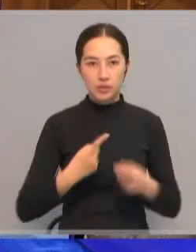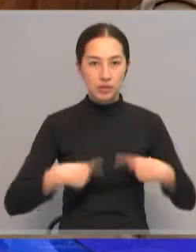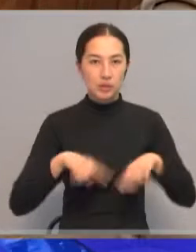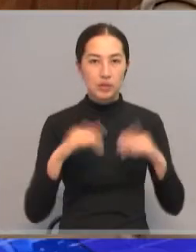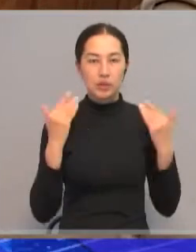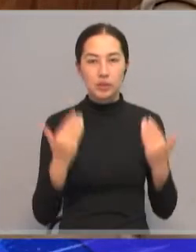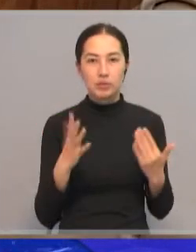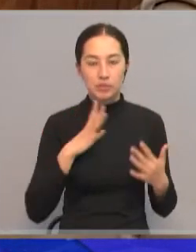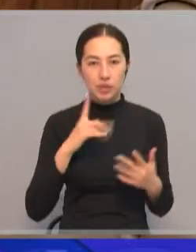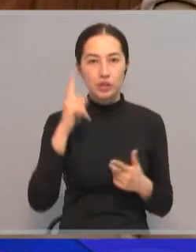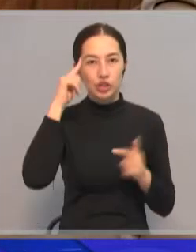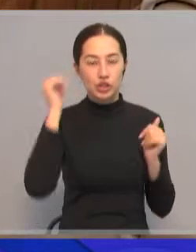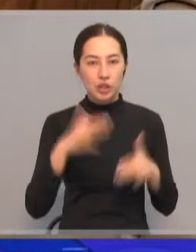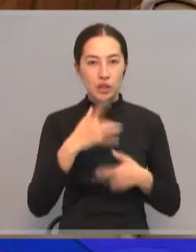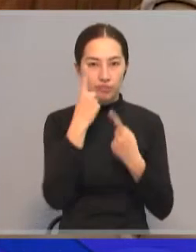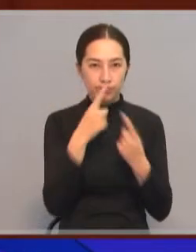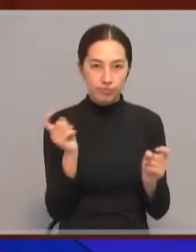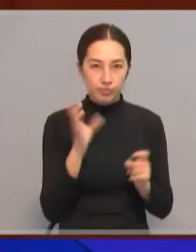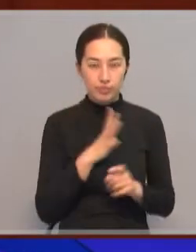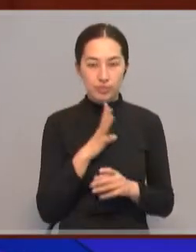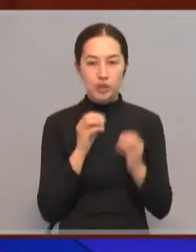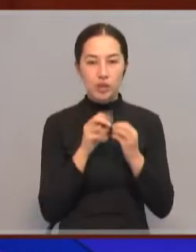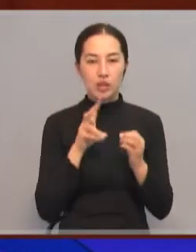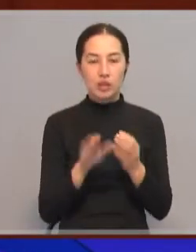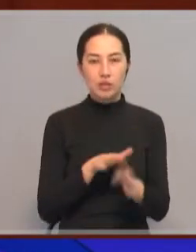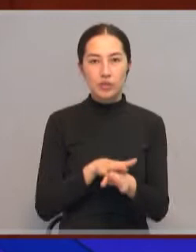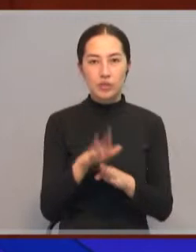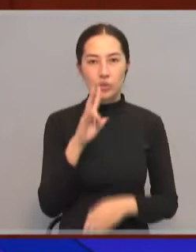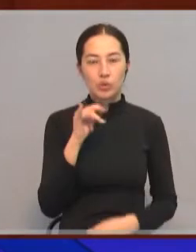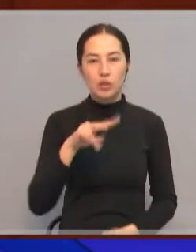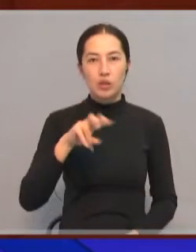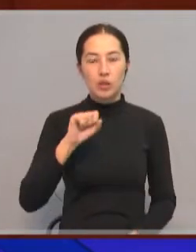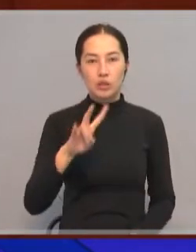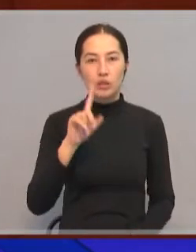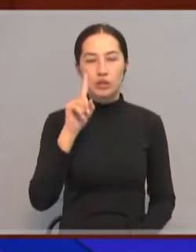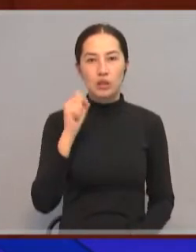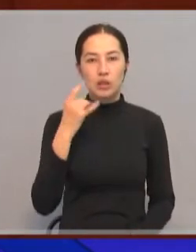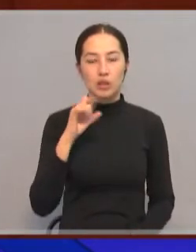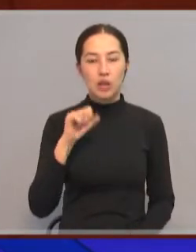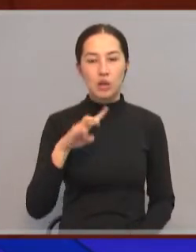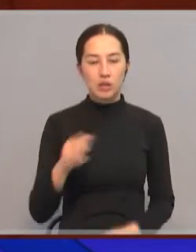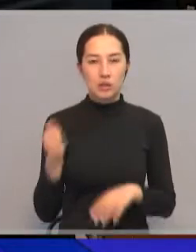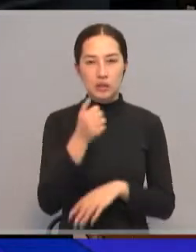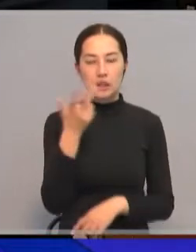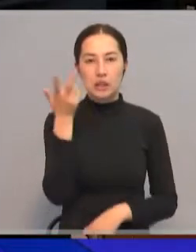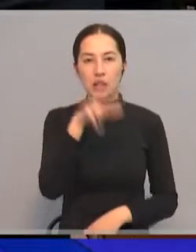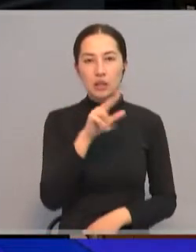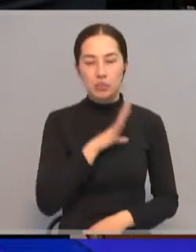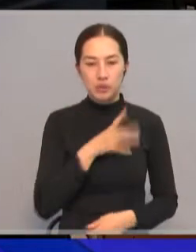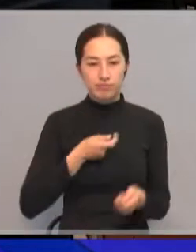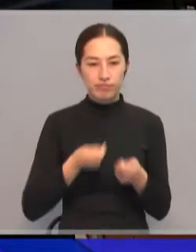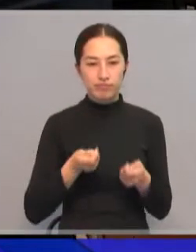отырысында белгілі болды. Биыл мәжіліс спикері болғанына 10 жыл толған Нұрлан Зайроллаұлы 3 шақырылымға төраға болған.